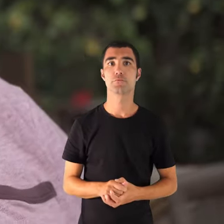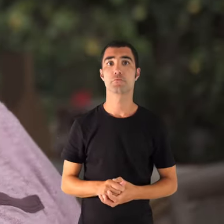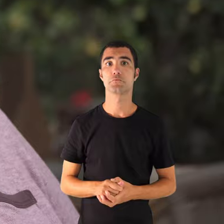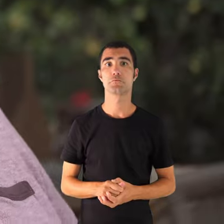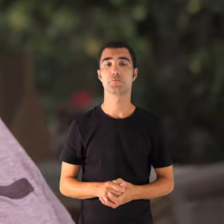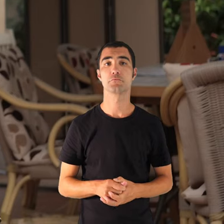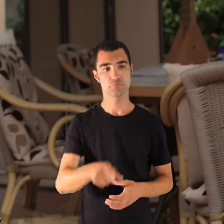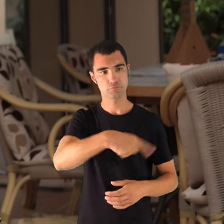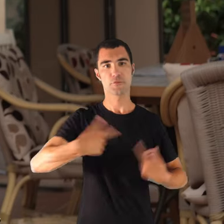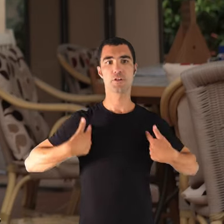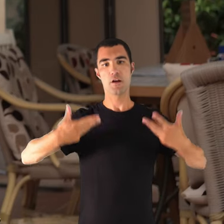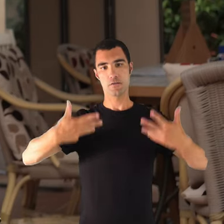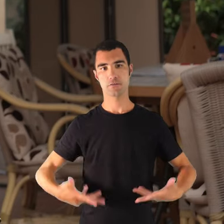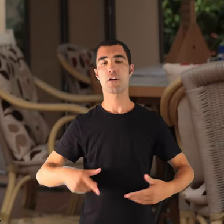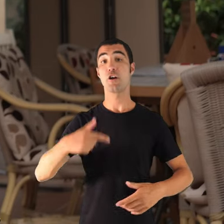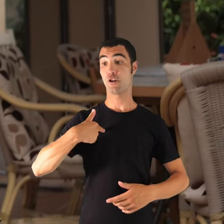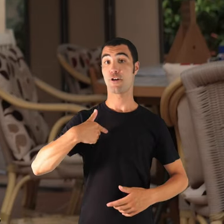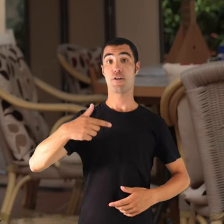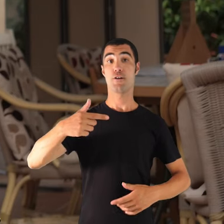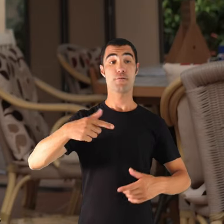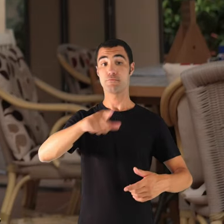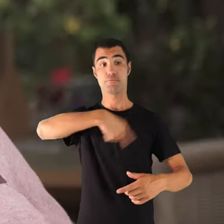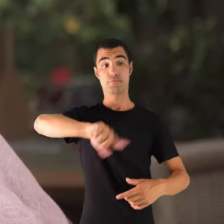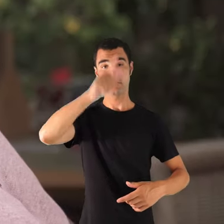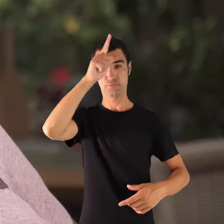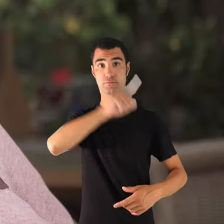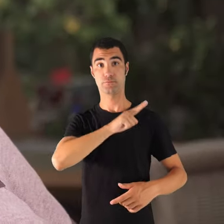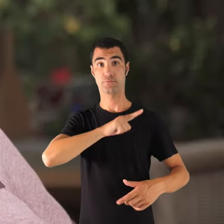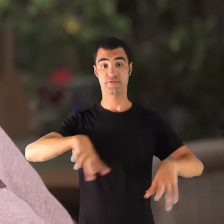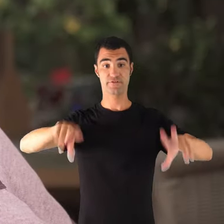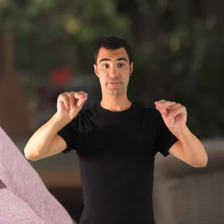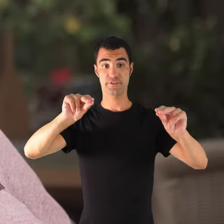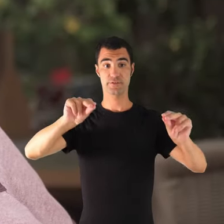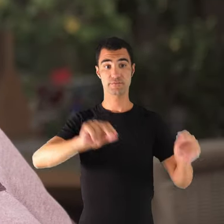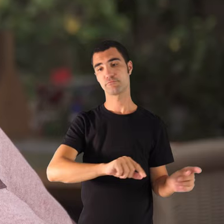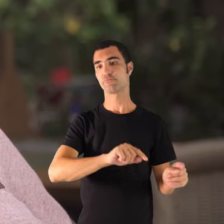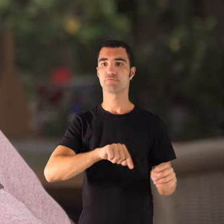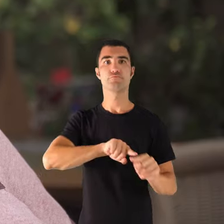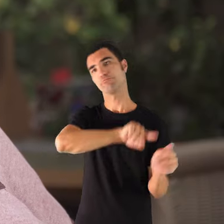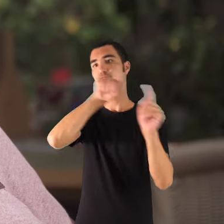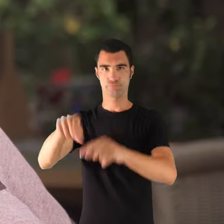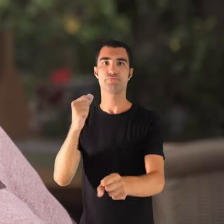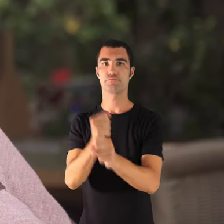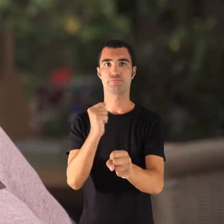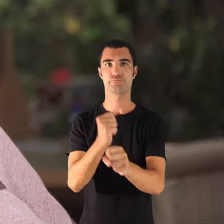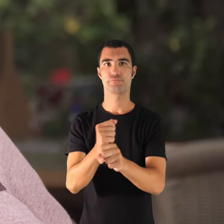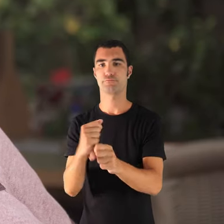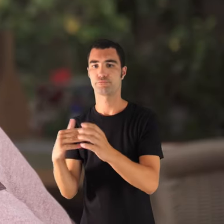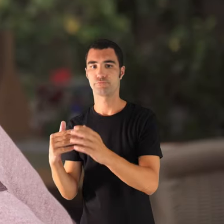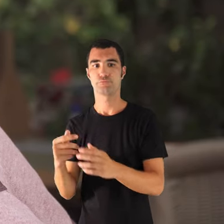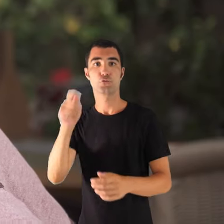ajudar-los a viure. Havia acabat el servici, recent acabat el servici, vaig començar a fer feina a